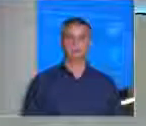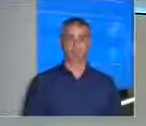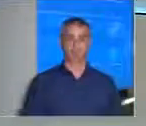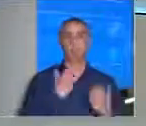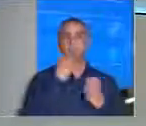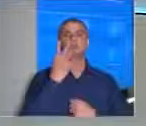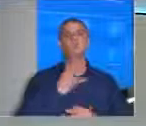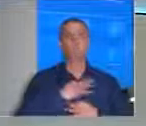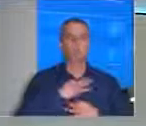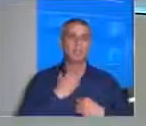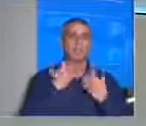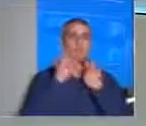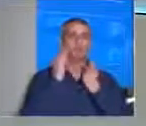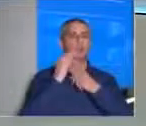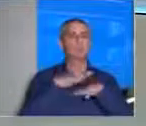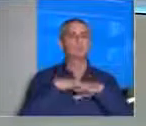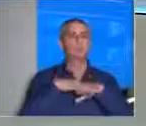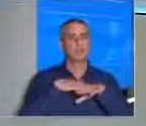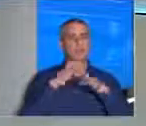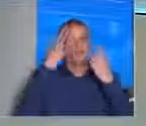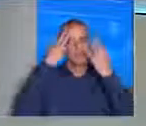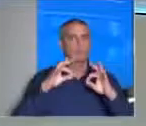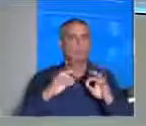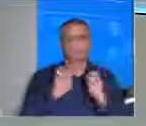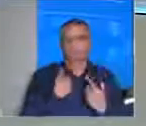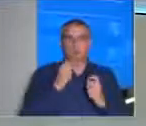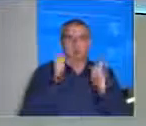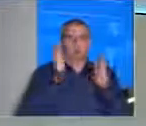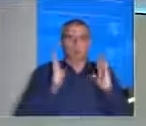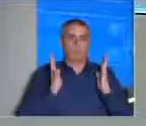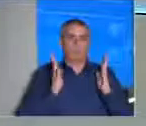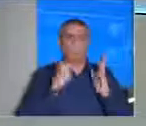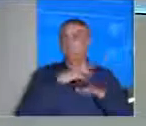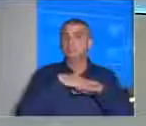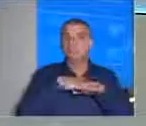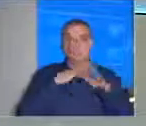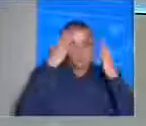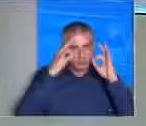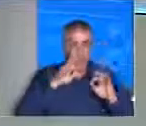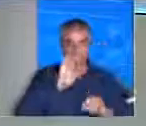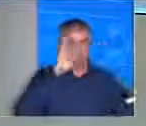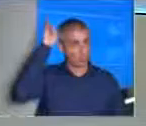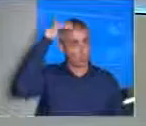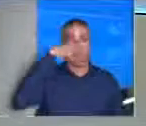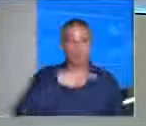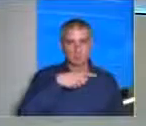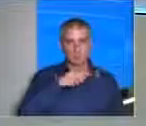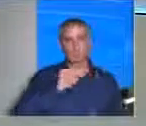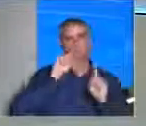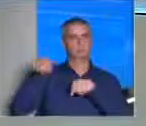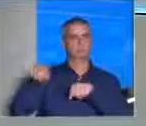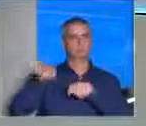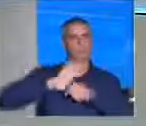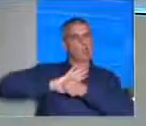סיפור השבוע שלי הוא סיפור של סלחנות וסובלנות מפתיעות מאוד. הסלחנות והסובלנות של דונלד טראמפ